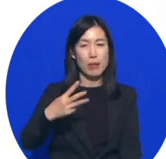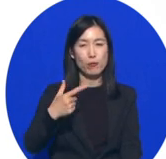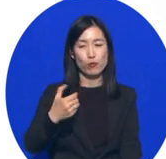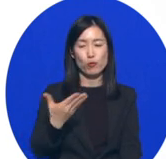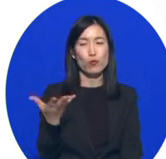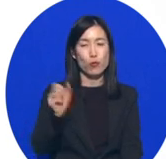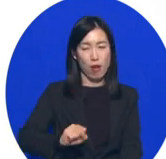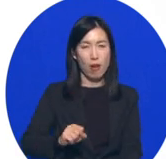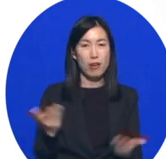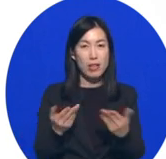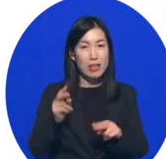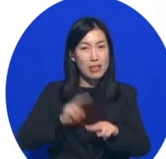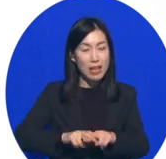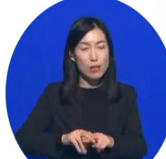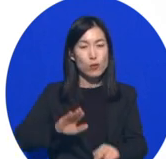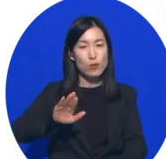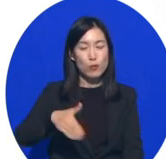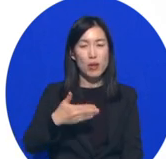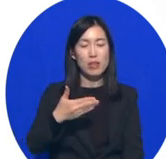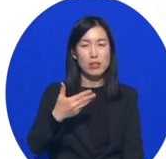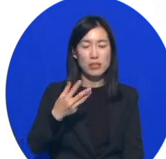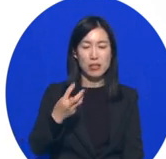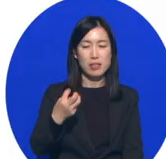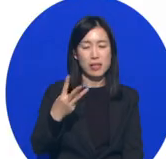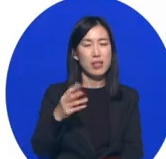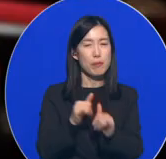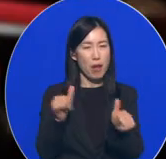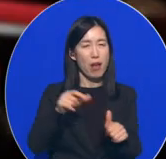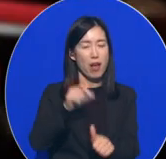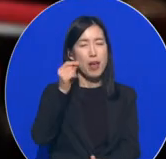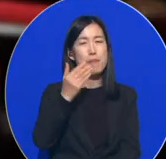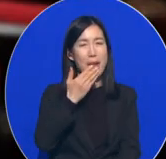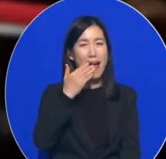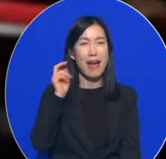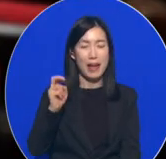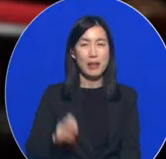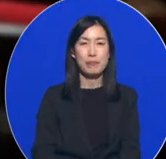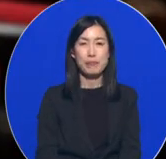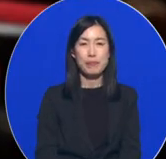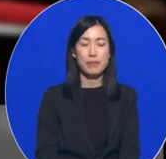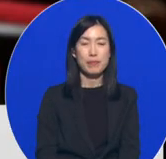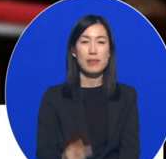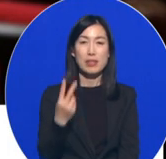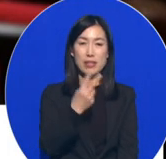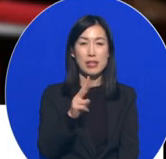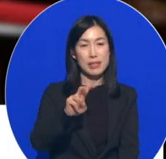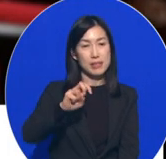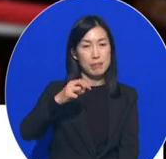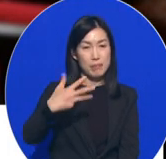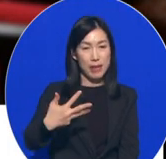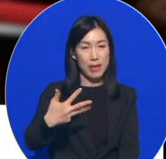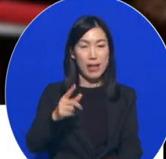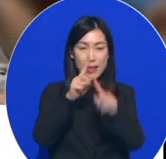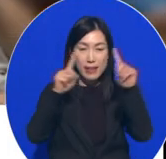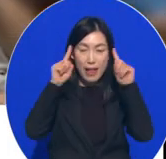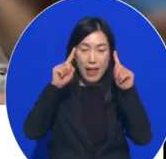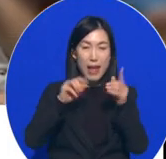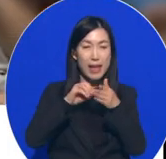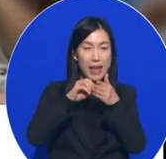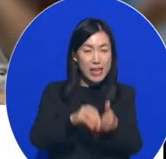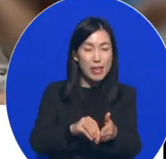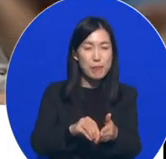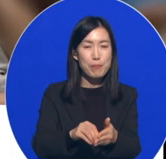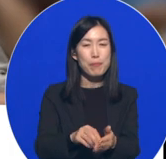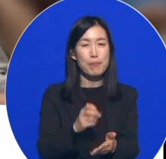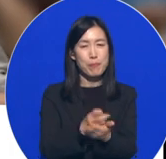고용창출 효과는 93명으로 예상됩니다 202학년도 대학입학제도 개편 시을 논의하기 위한